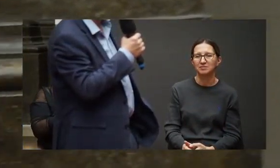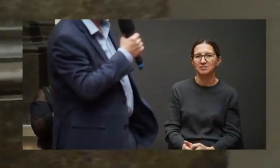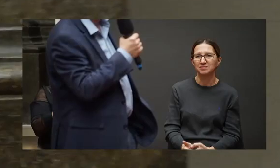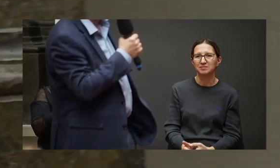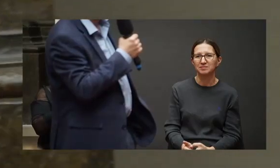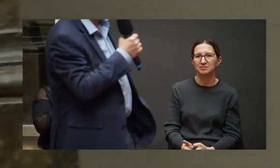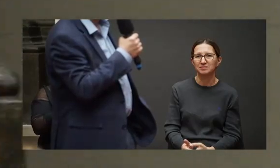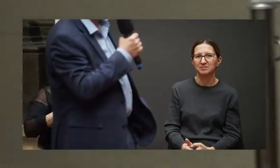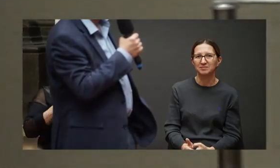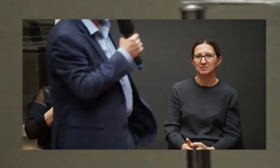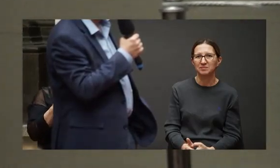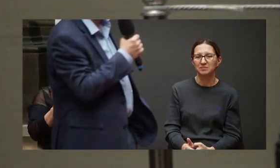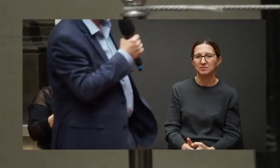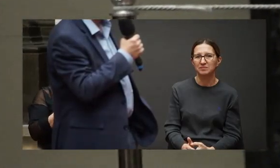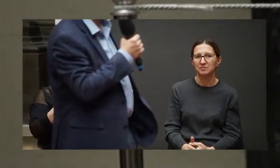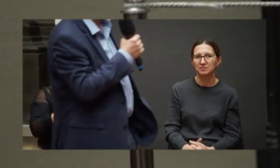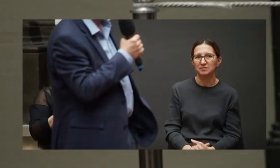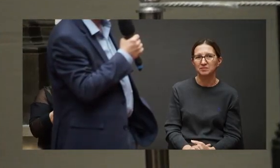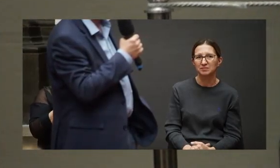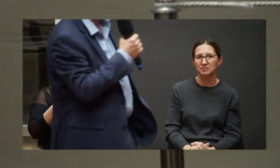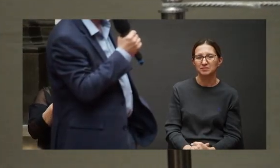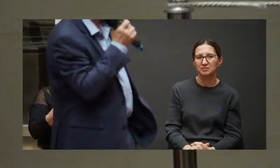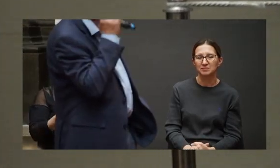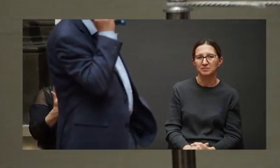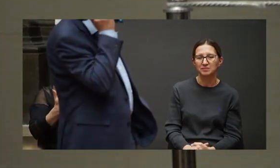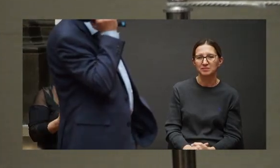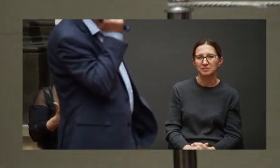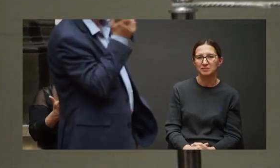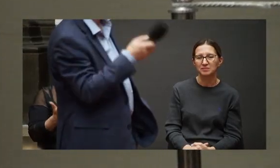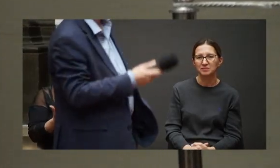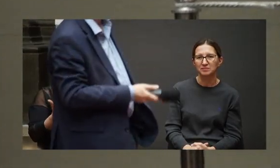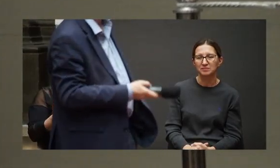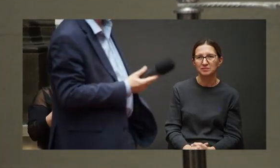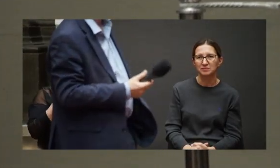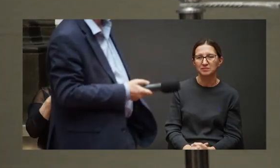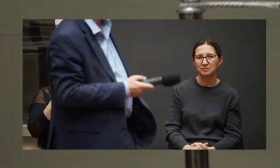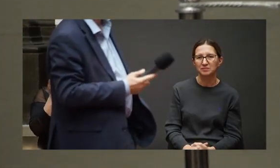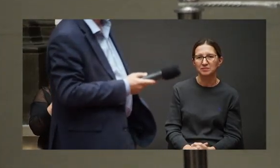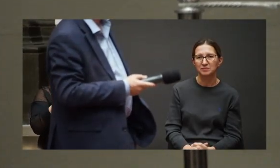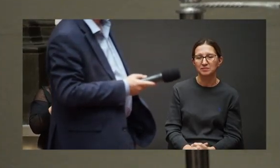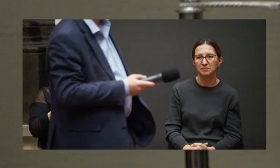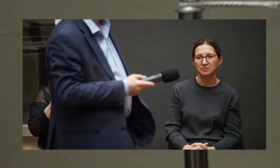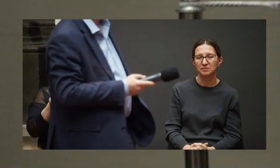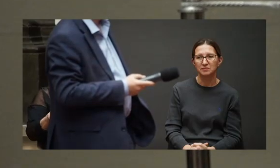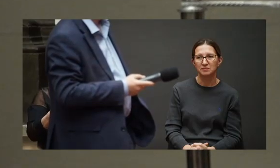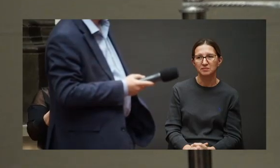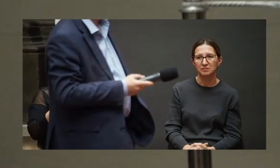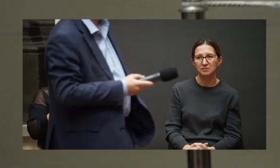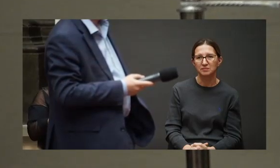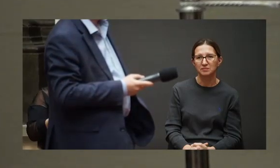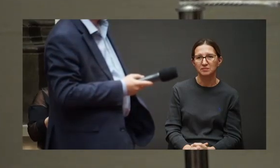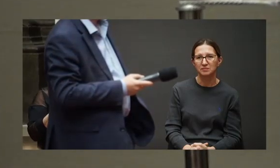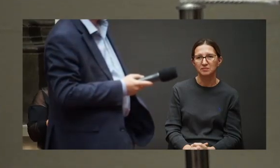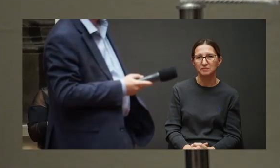что действительно это то, о чем говорят современные многие художники, и не только, что, ну, собственно,